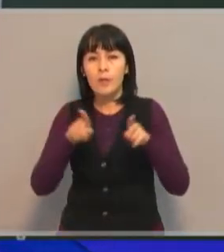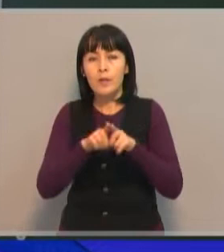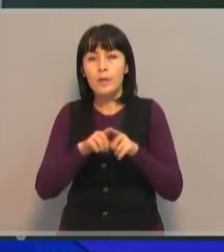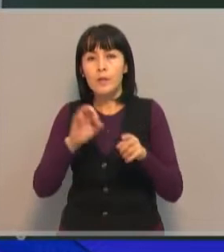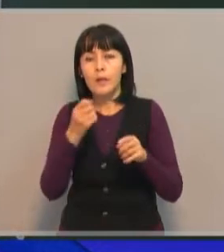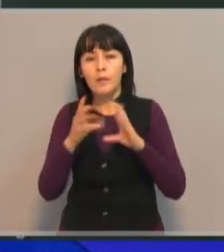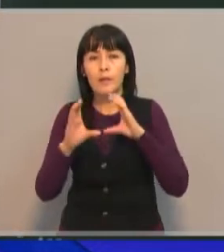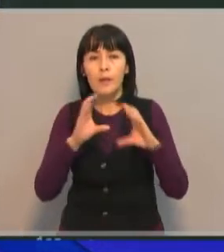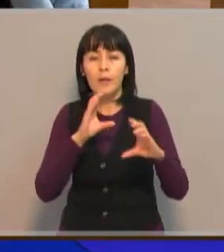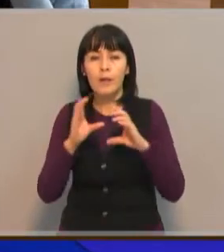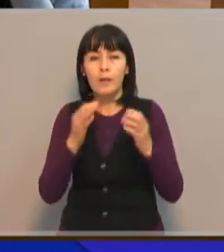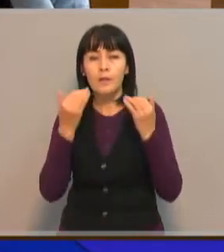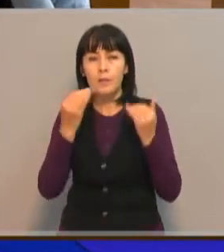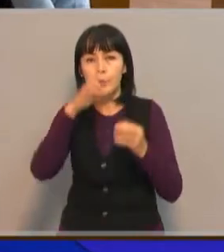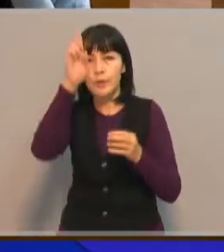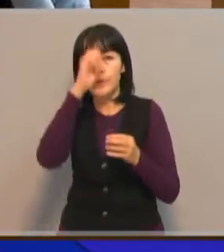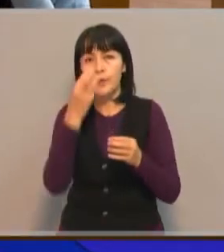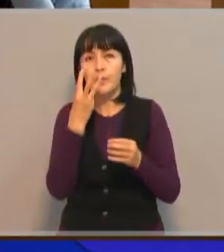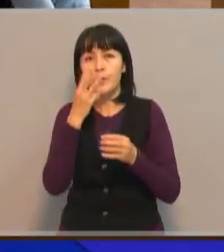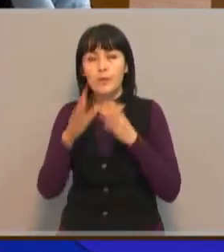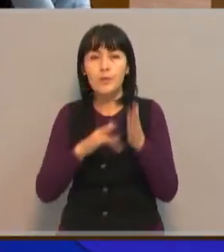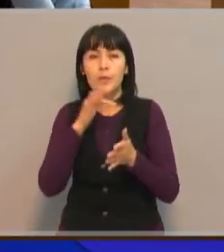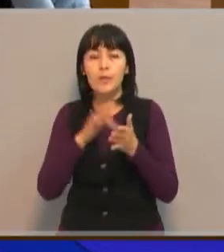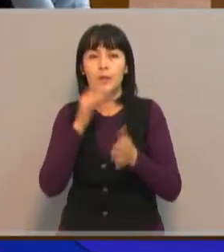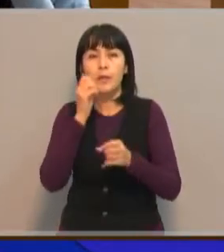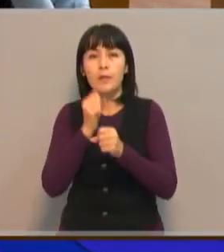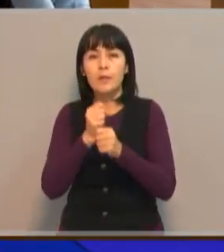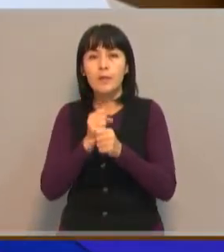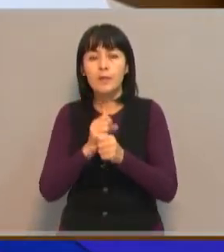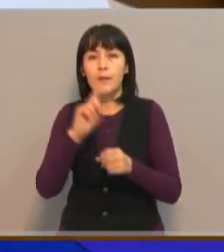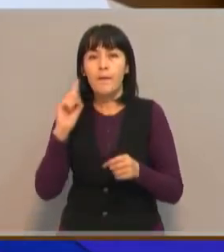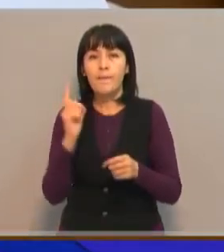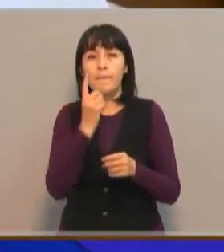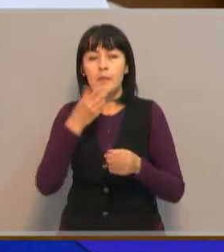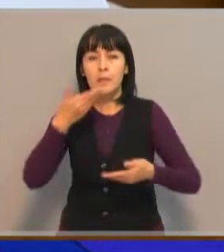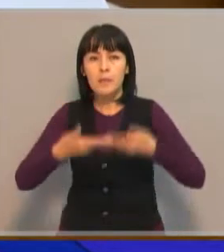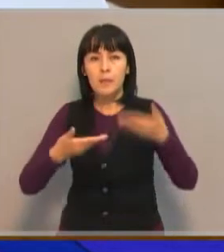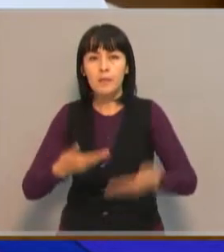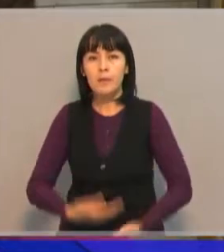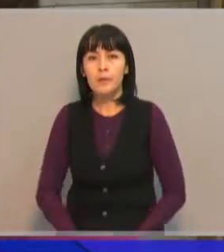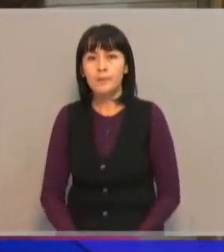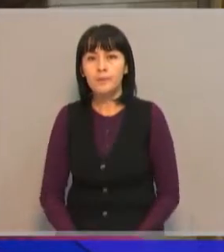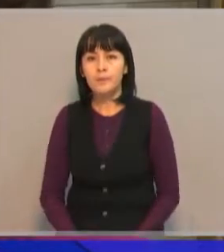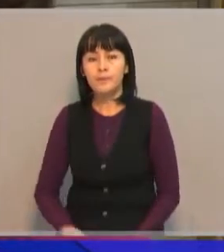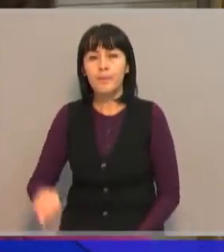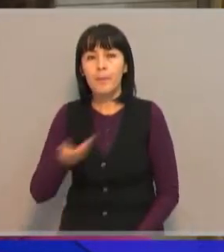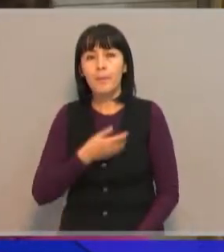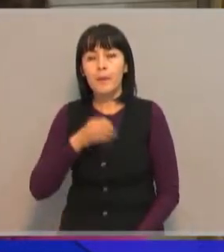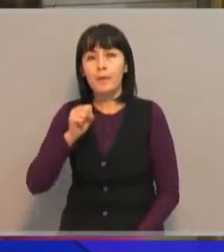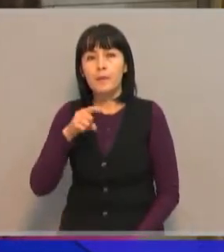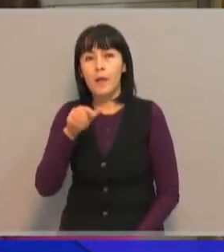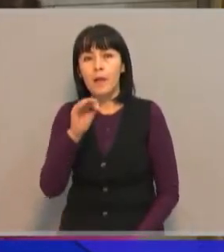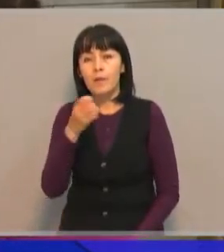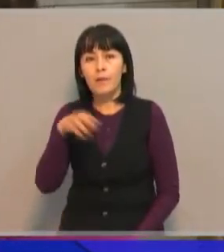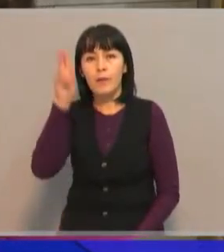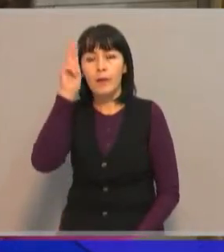Альфа академиясының бұл еліміздегі үшінші мегаполисте жасап отырған алғашқы қадамдар екен. Біз Альфа Білім Академиясы